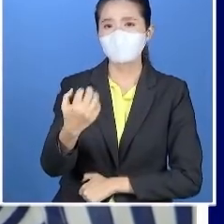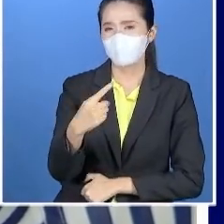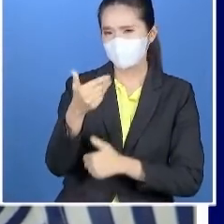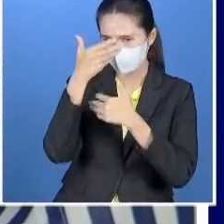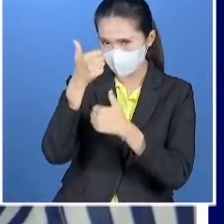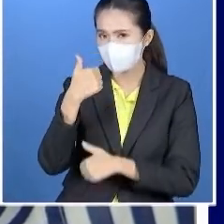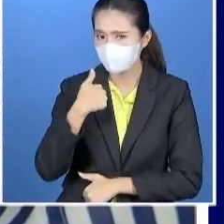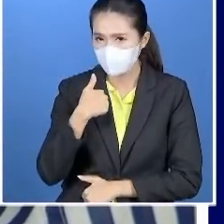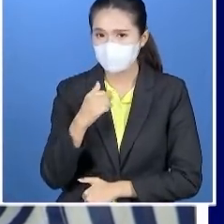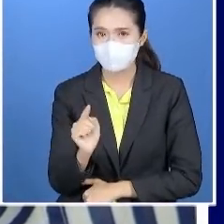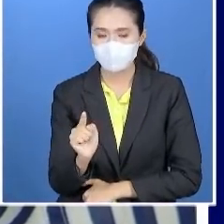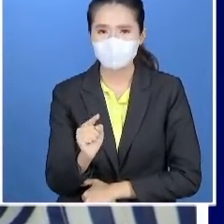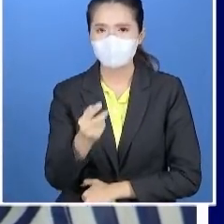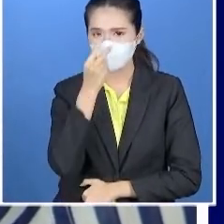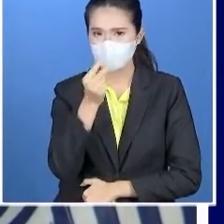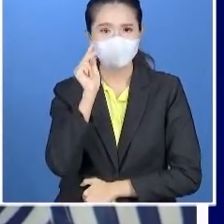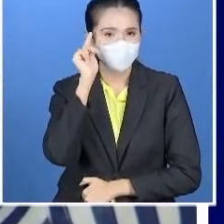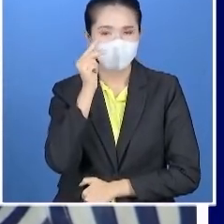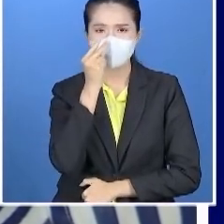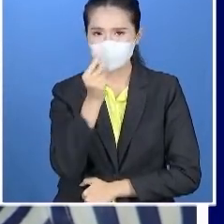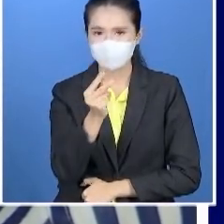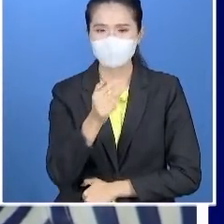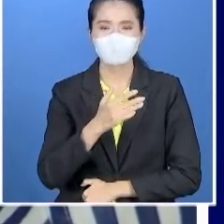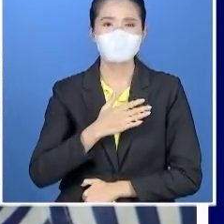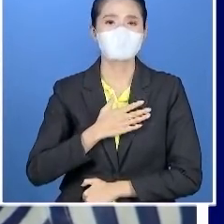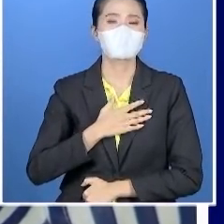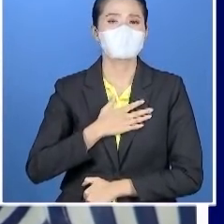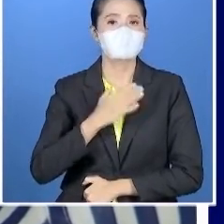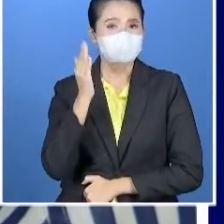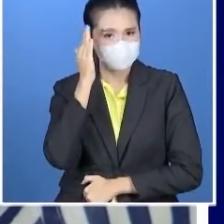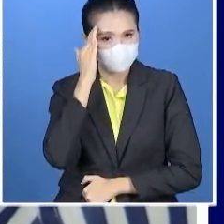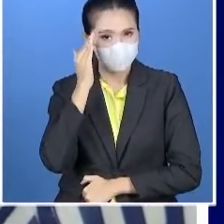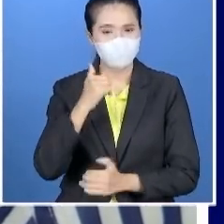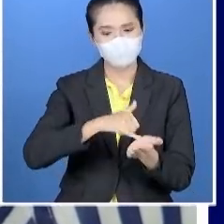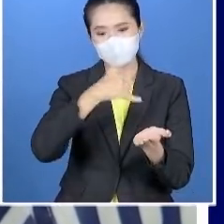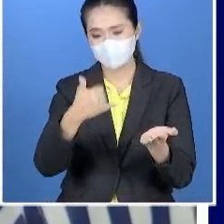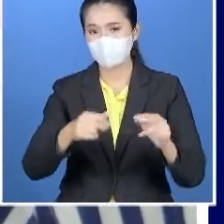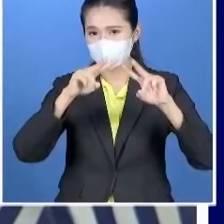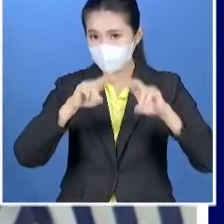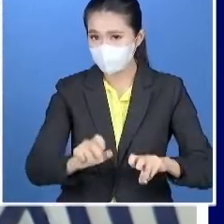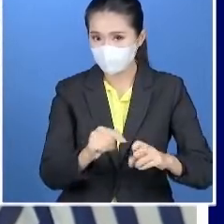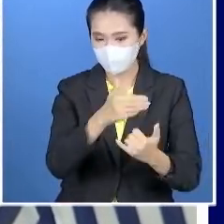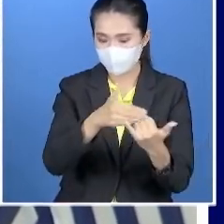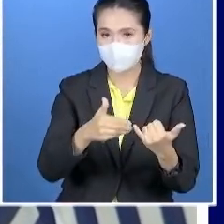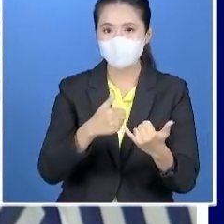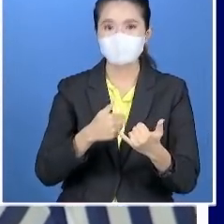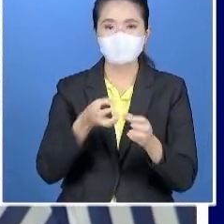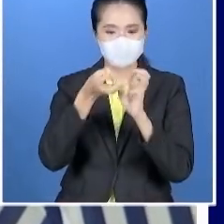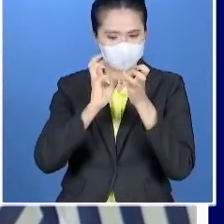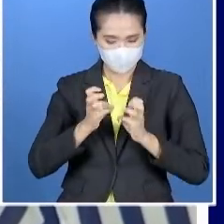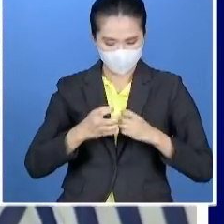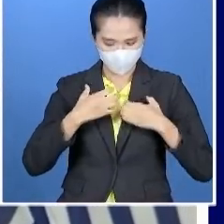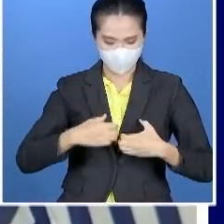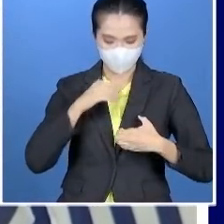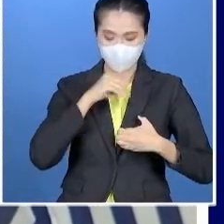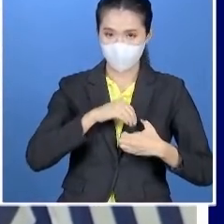มูลที่น่าสนใจนะคะเขาบอกว่าเท่าที่ติดตามฟังข่าวเนี่ยเขาทราบข่าวว่าคุณแตงโมเนี่ยตกเรือแล้วผลการชันสูตรก็คือมีทรายอยู่ในปอดเพ